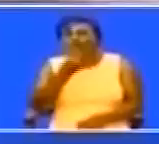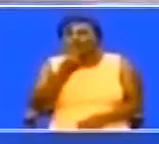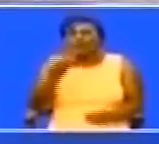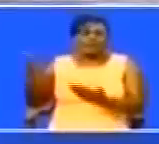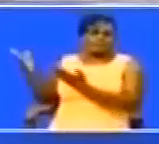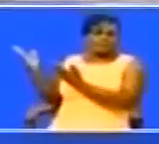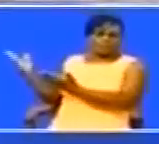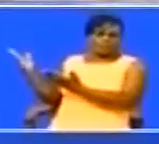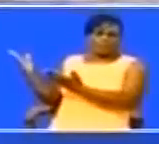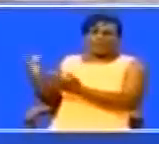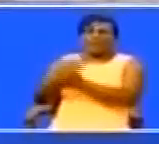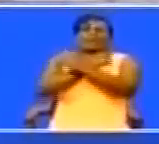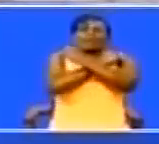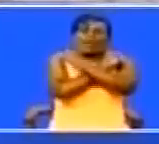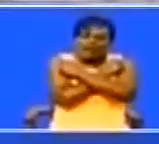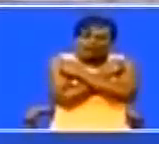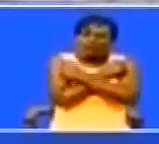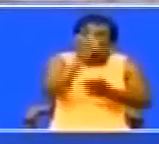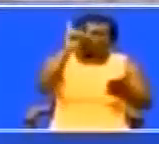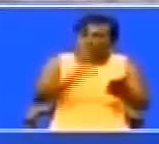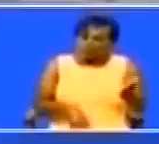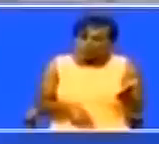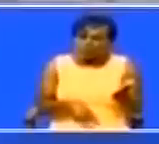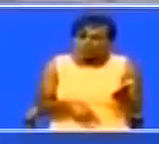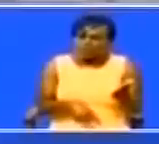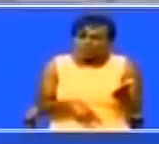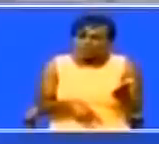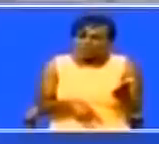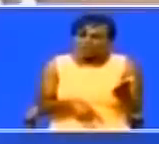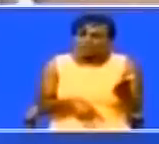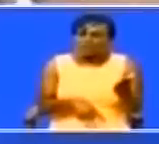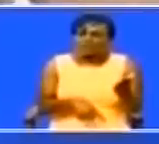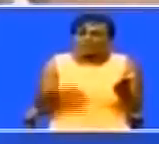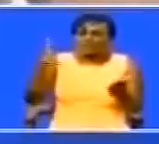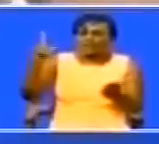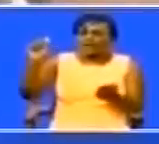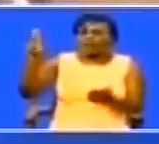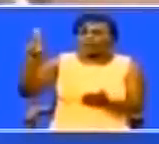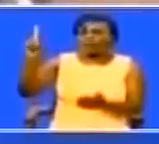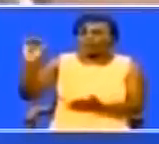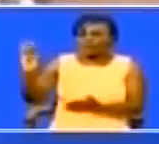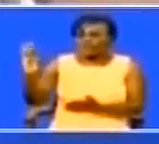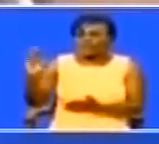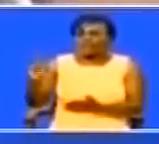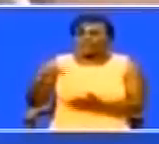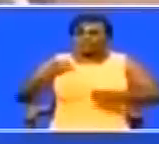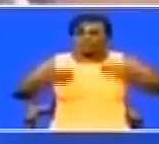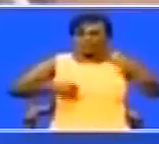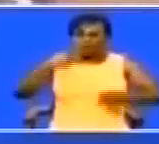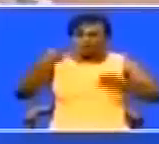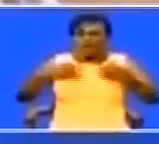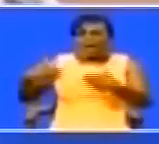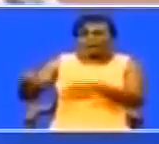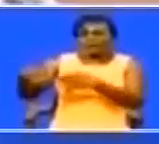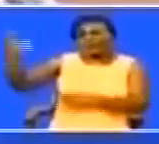Njuguna. Anachokipenda sana mzee huyu ambaye pia anajulikana kwa jina la majazi Daudi Keru ni kupata raha ya jua nje ya